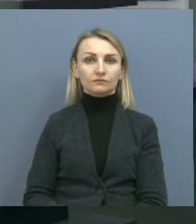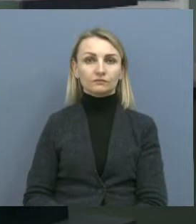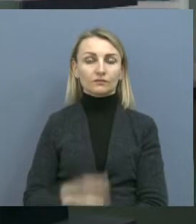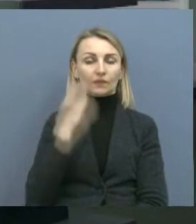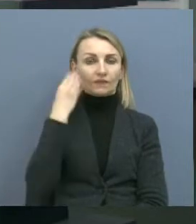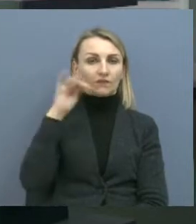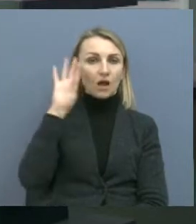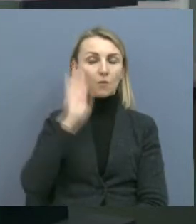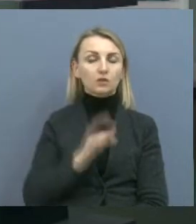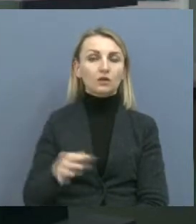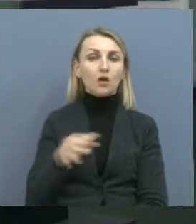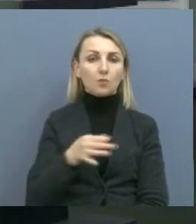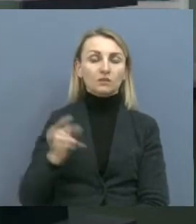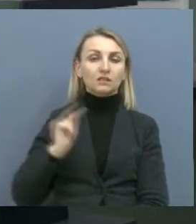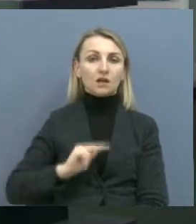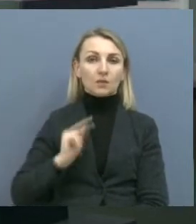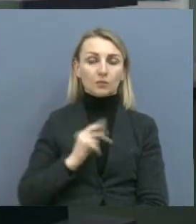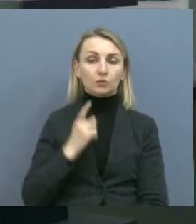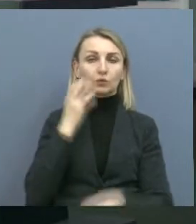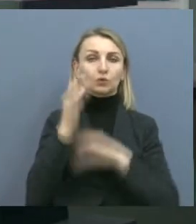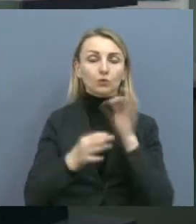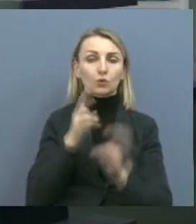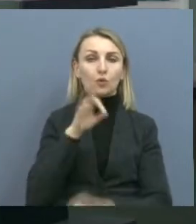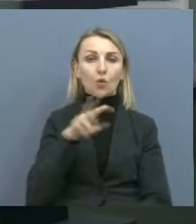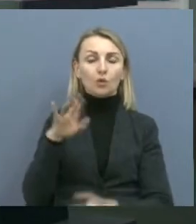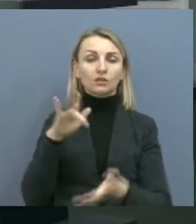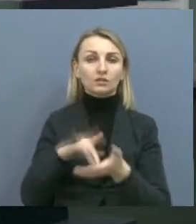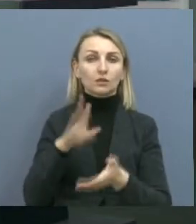В Акмолинской области функционирует круглосуточный